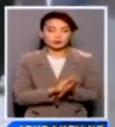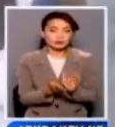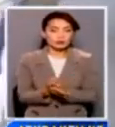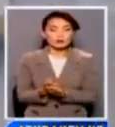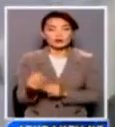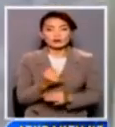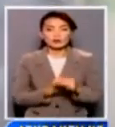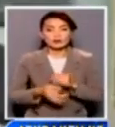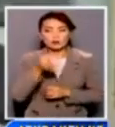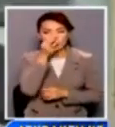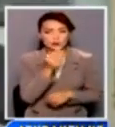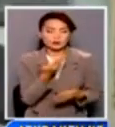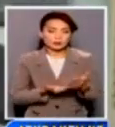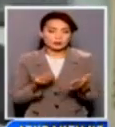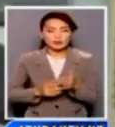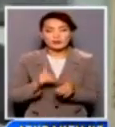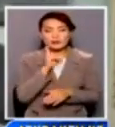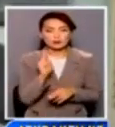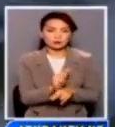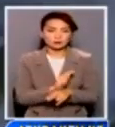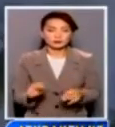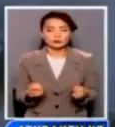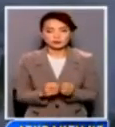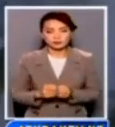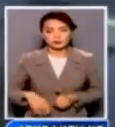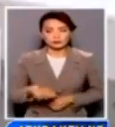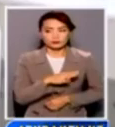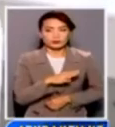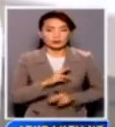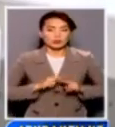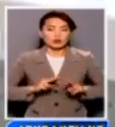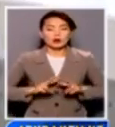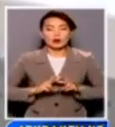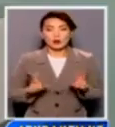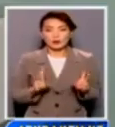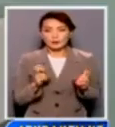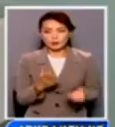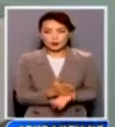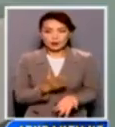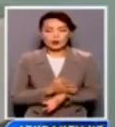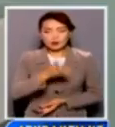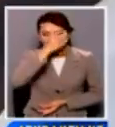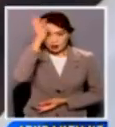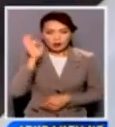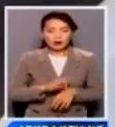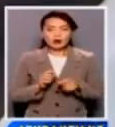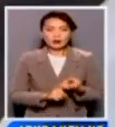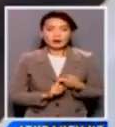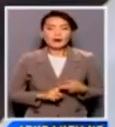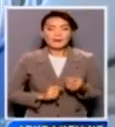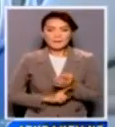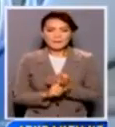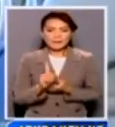ұйымдастырушы, тәжірибесін айналасындағы жас мамандарға жалықпастан үйрететін ұстаз ретінде де танылды. COVID-19 жұқпасы басталғаннан